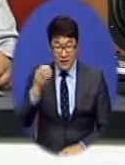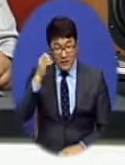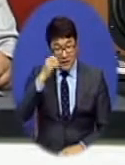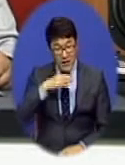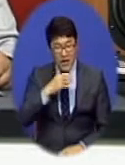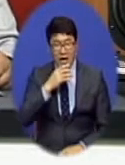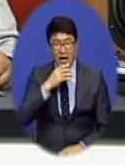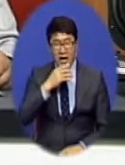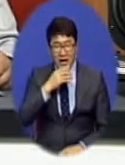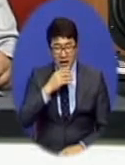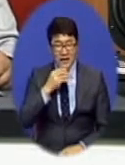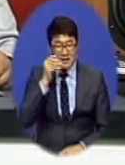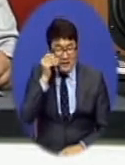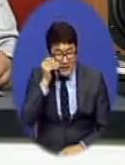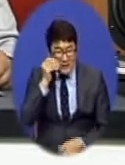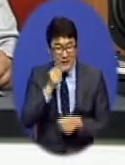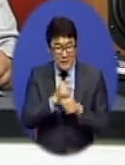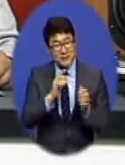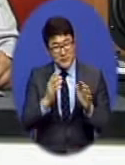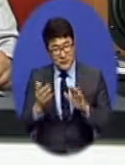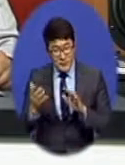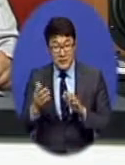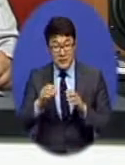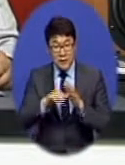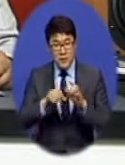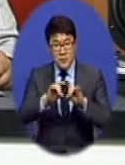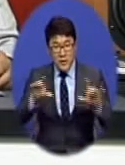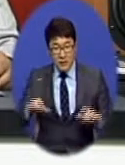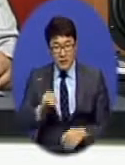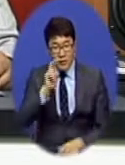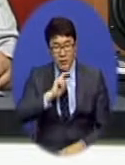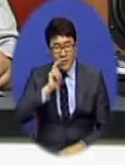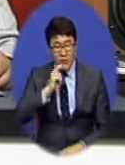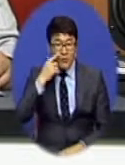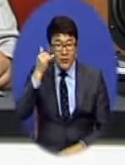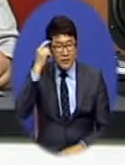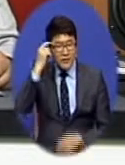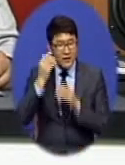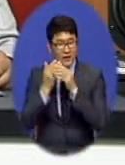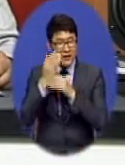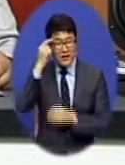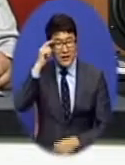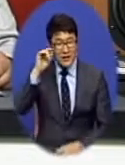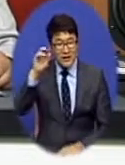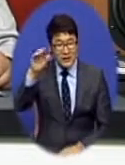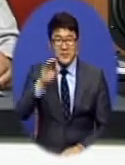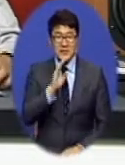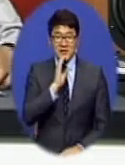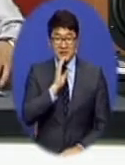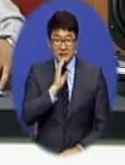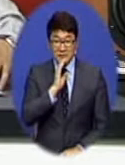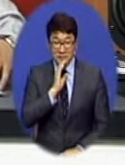이미 또 아픔이 예, 있으시군요. 예, 예, 예, 그럴 때마다 이 노래 부르면 생각 많이 나세요? 예예예. 예, 예, 예. 아유, 그러시구나. 예.